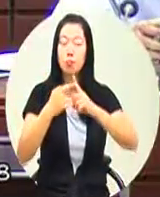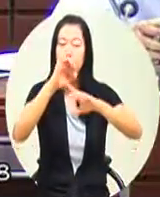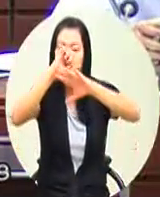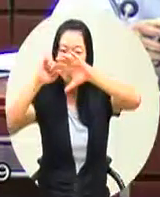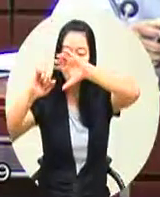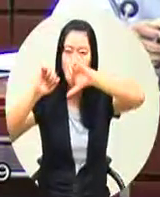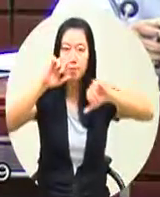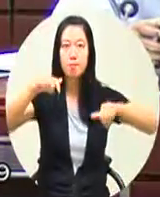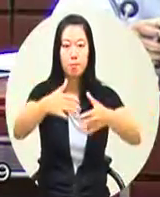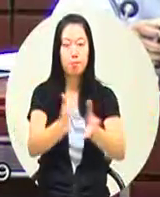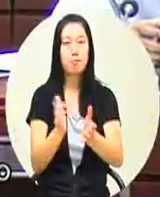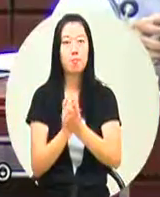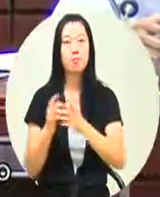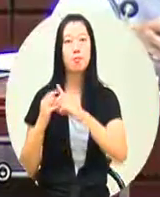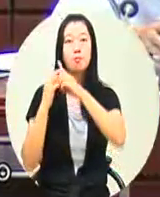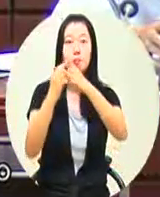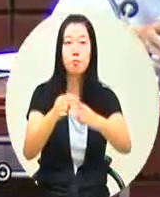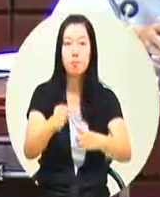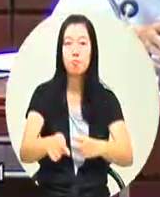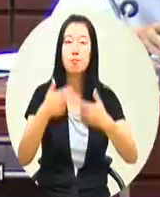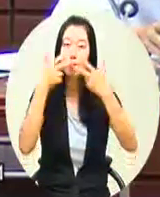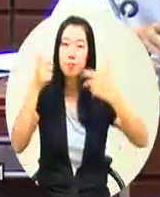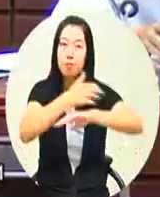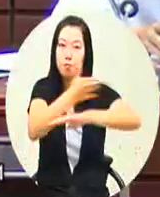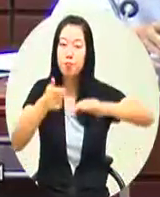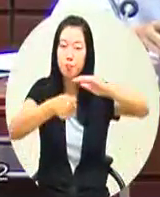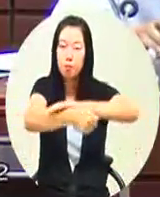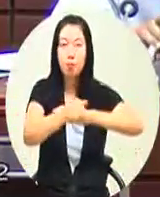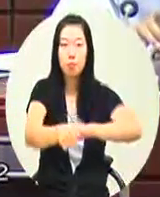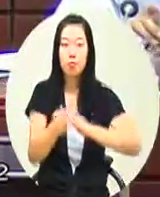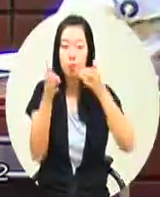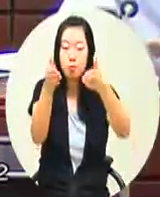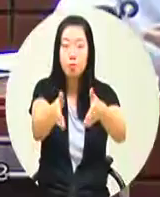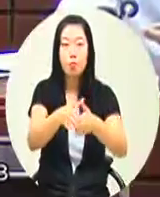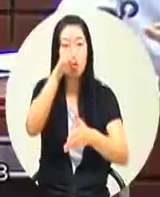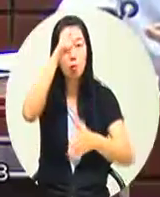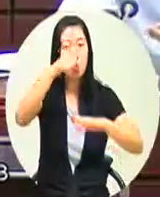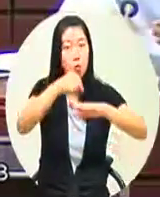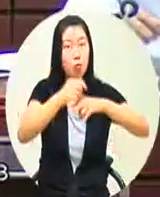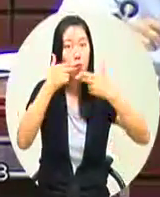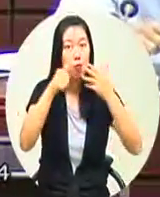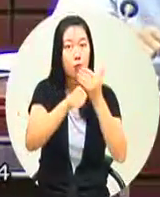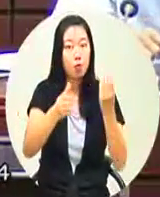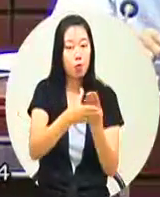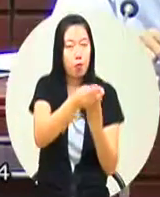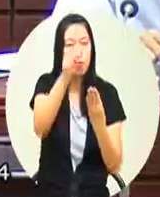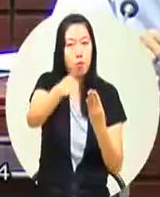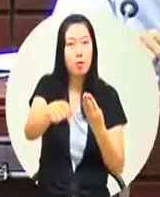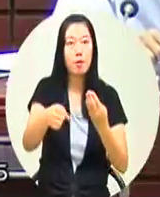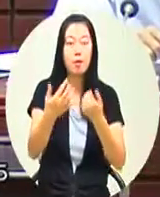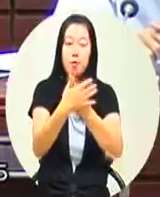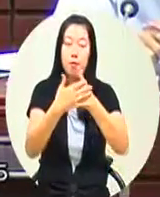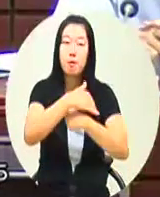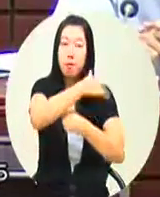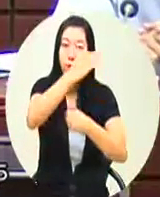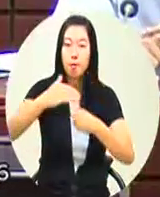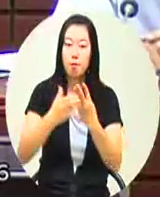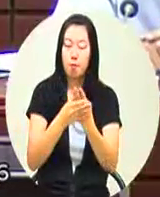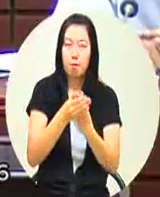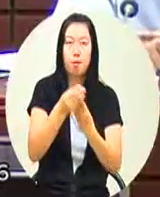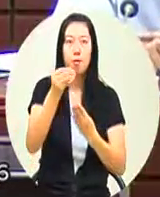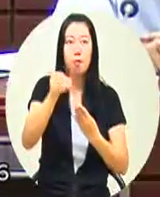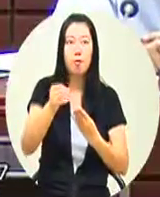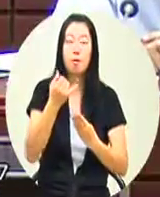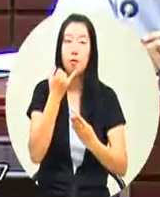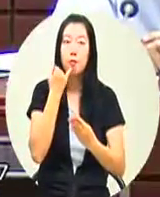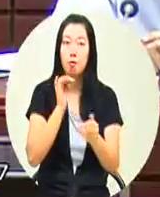入我们的原乡，然后对于这个黄金这个就是茶哦，那宝山茶这个部分呢，也是会